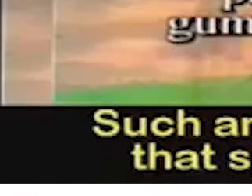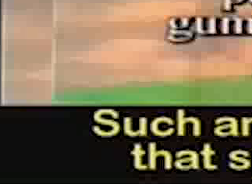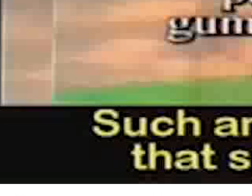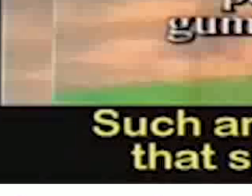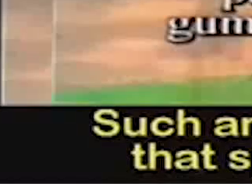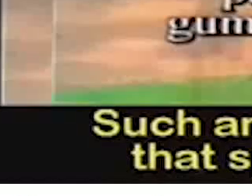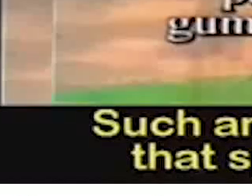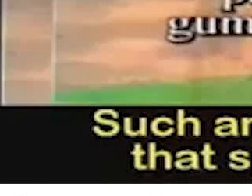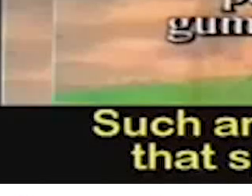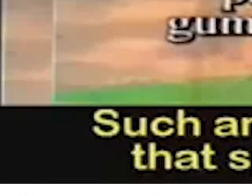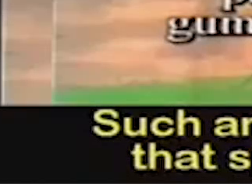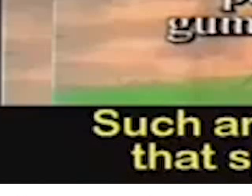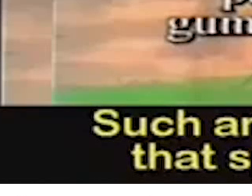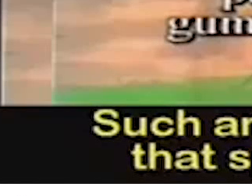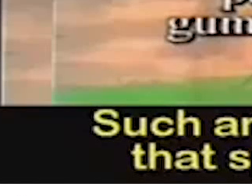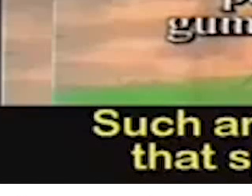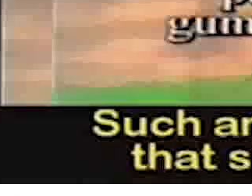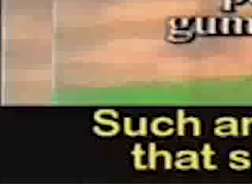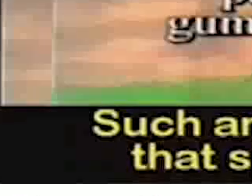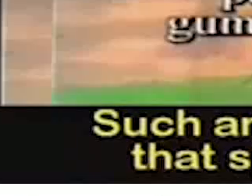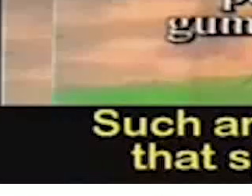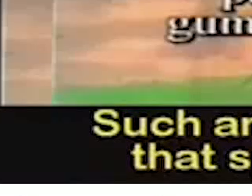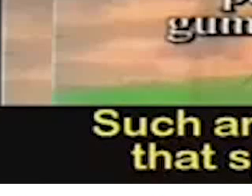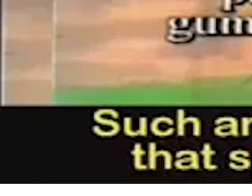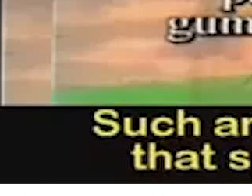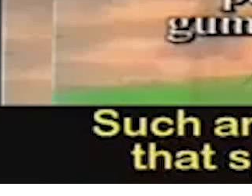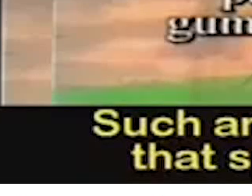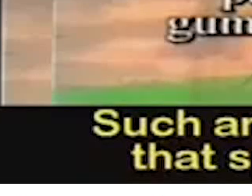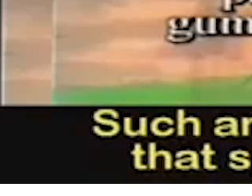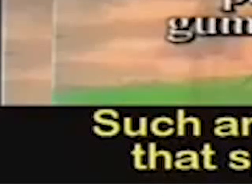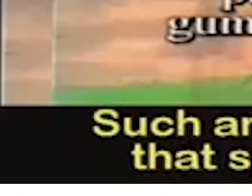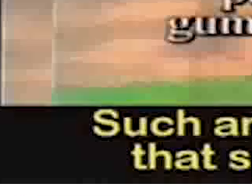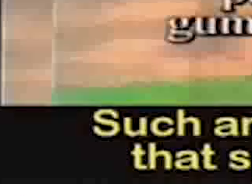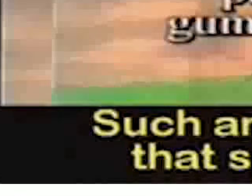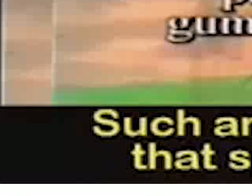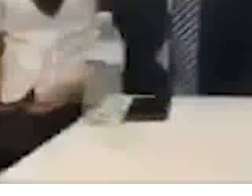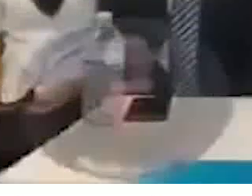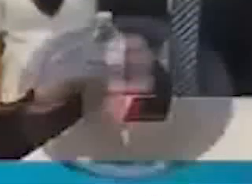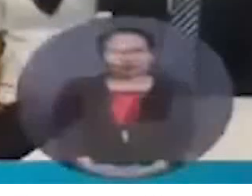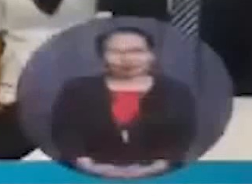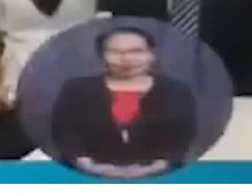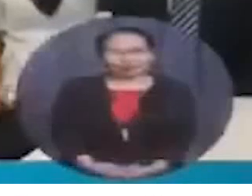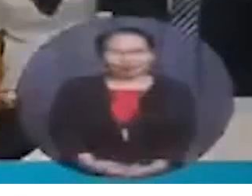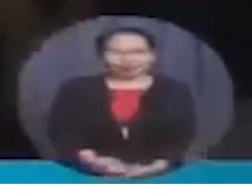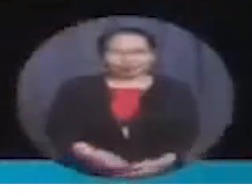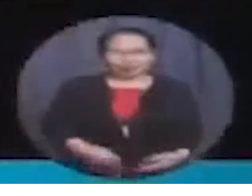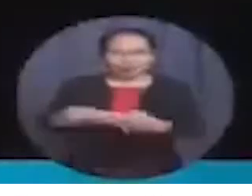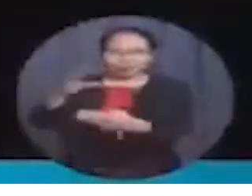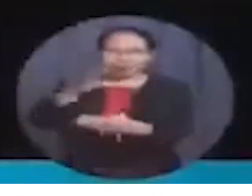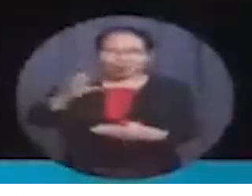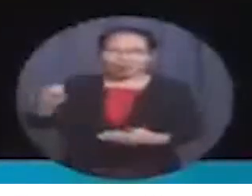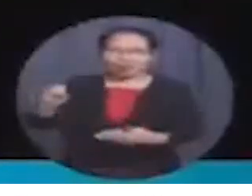pa eh. Napakagago. O ano, Rayleigh Wagon. Then nagmumura yung puno mo, mas grabe pa, superlative degree